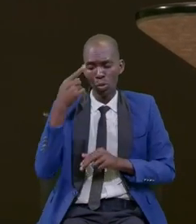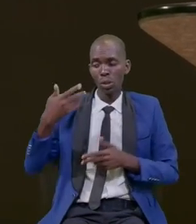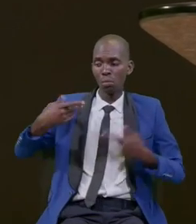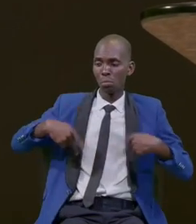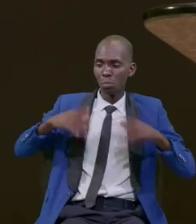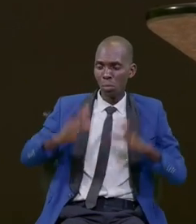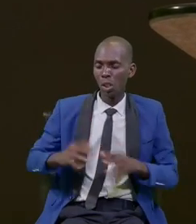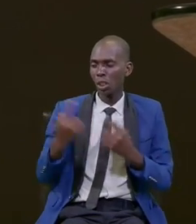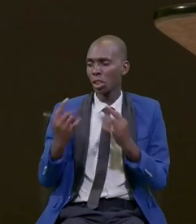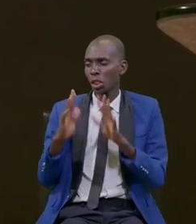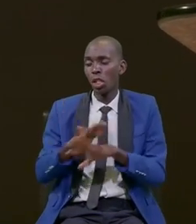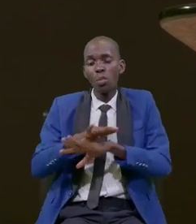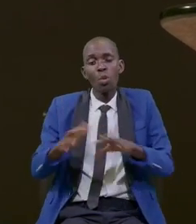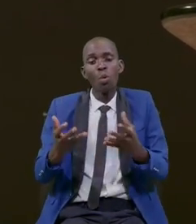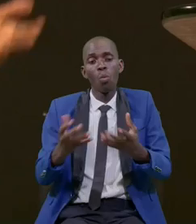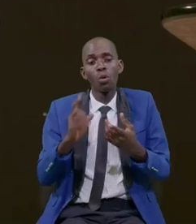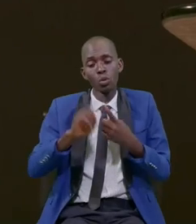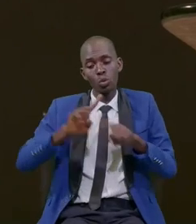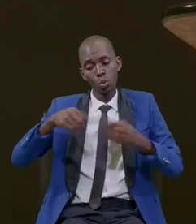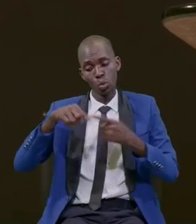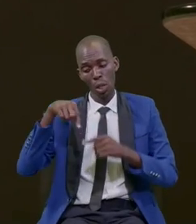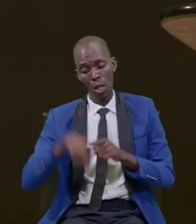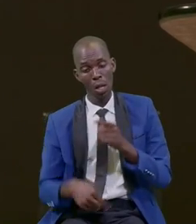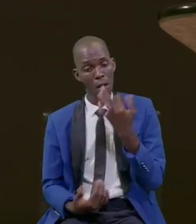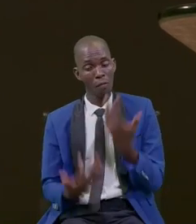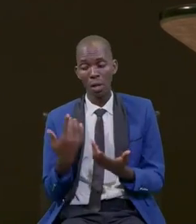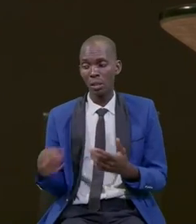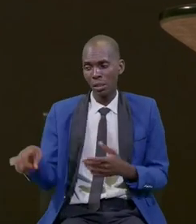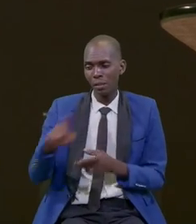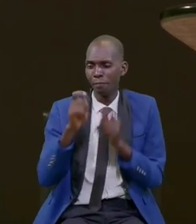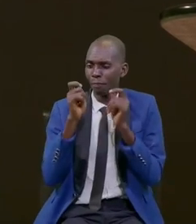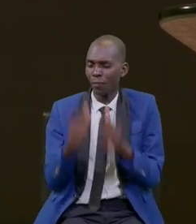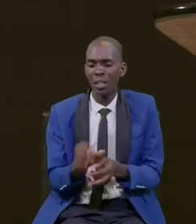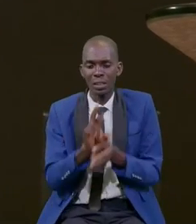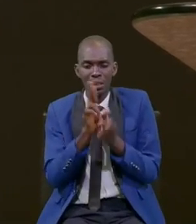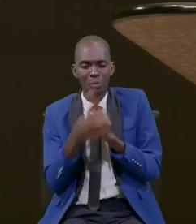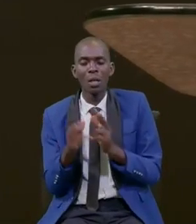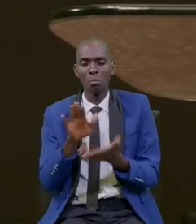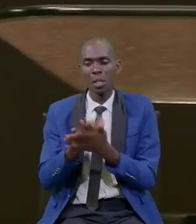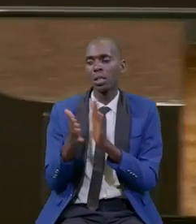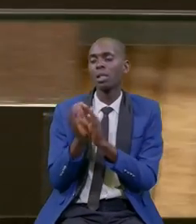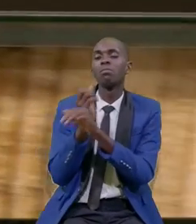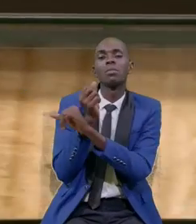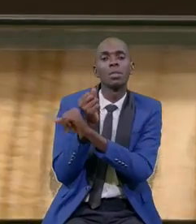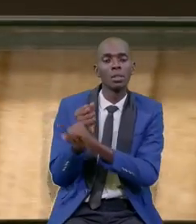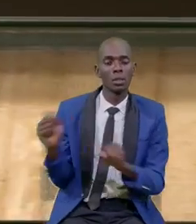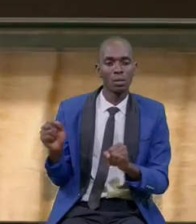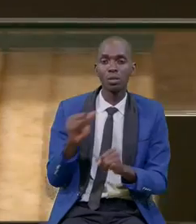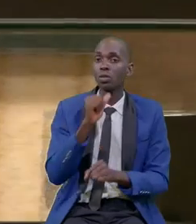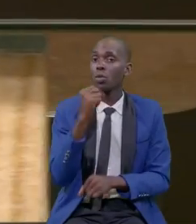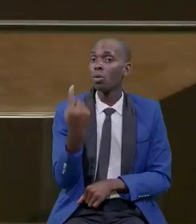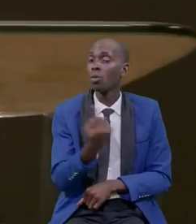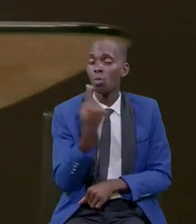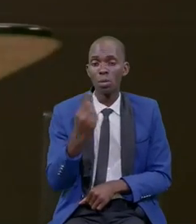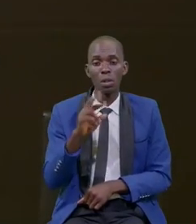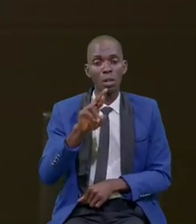éternel, alors ils se sont repentis et ils étaient sauvés. Ce n'est pas seulement Rahab, la